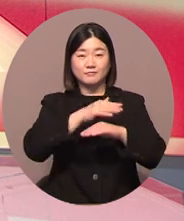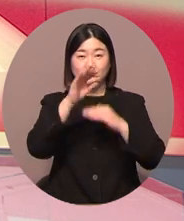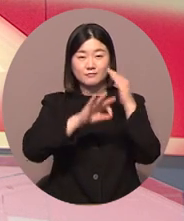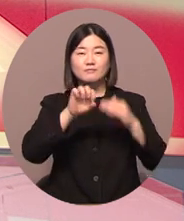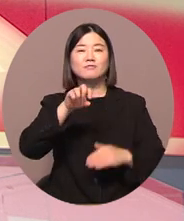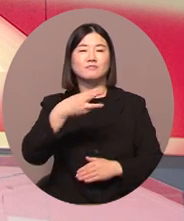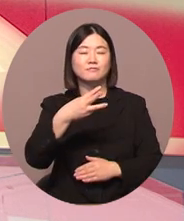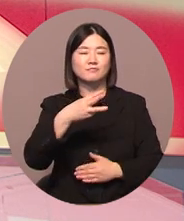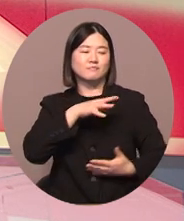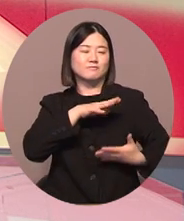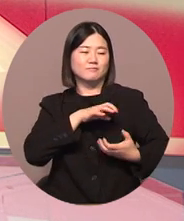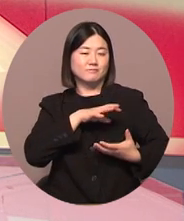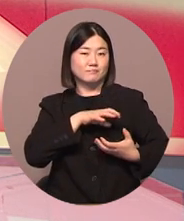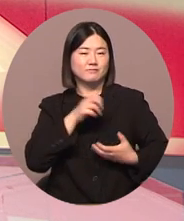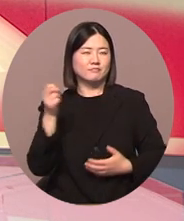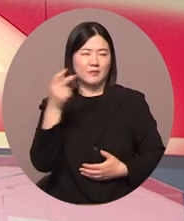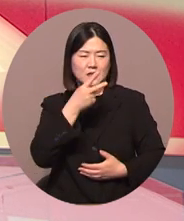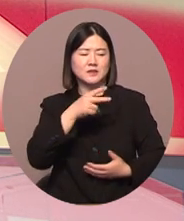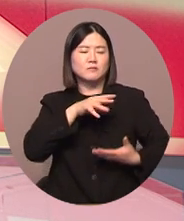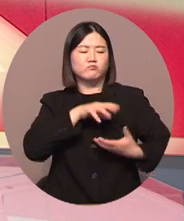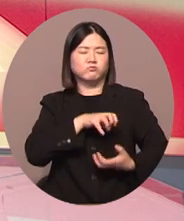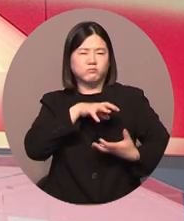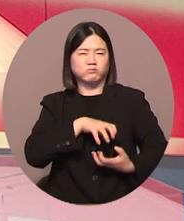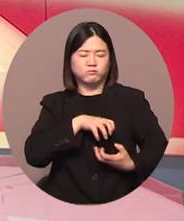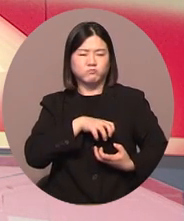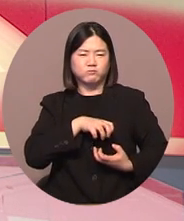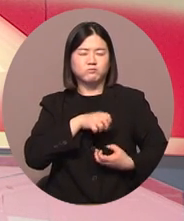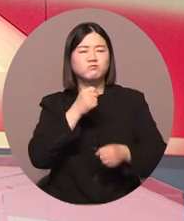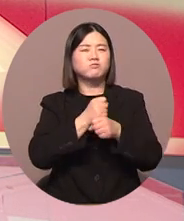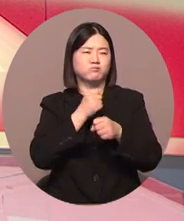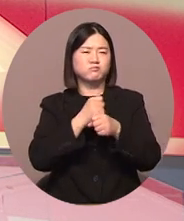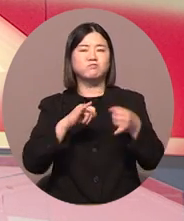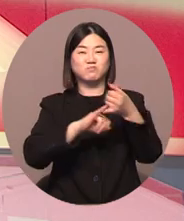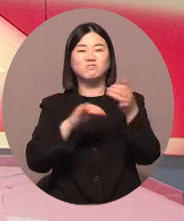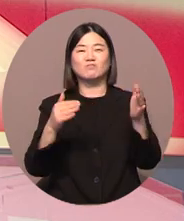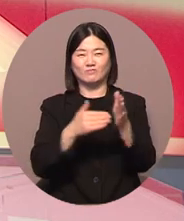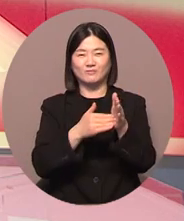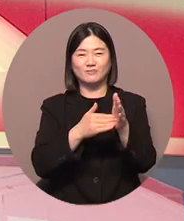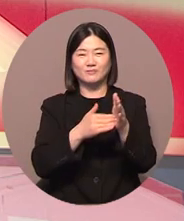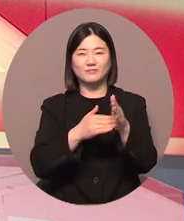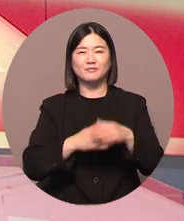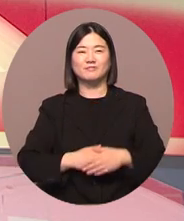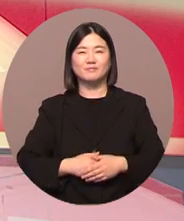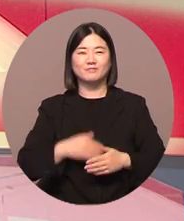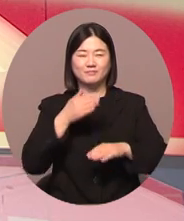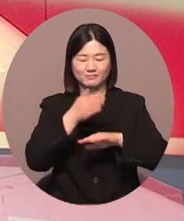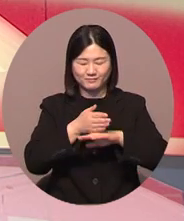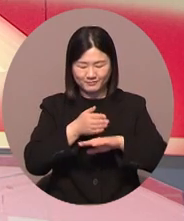서구의 심장을 다시 뛰게 만들겠습니다